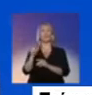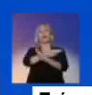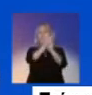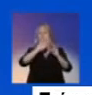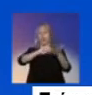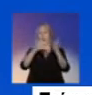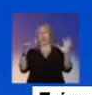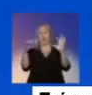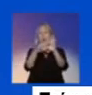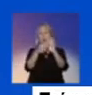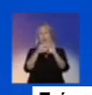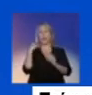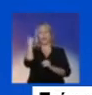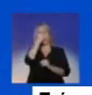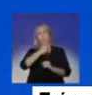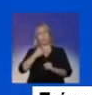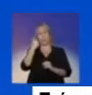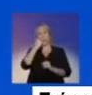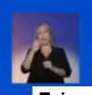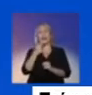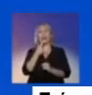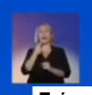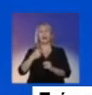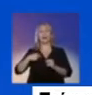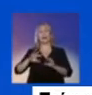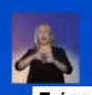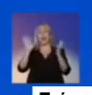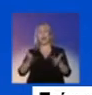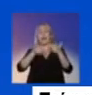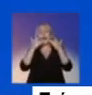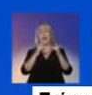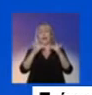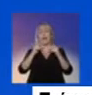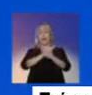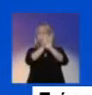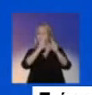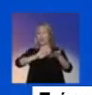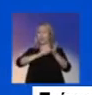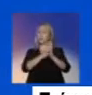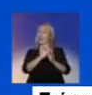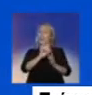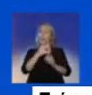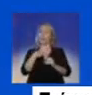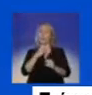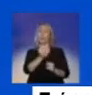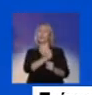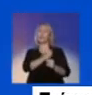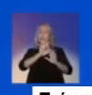την απόσυρση των μονάδων χάνονται θέσεις εργασίας, χάνεται πλούτος. Εγώ έχω